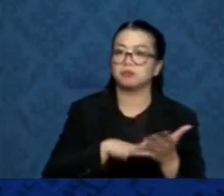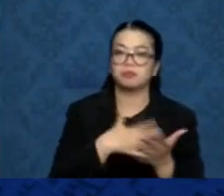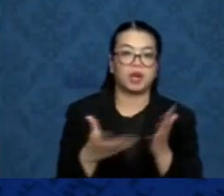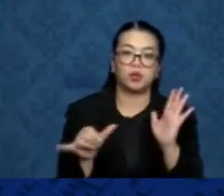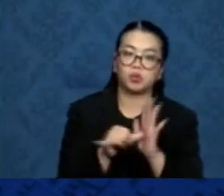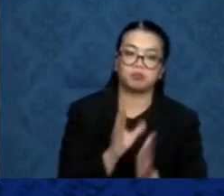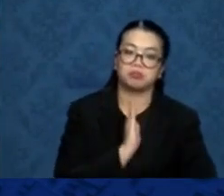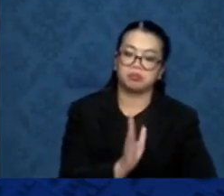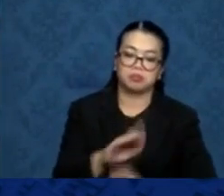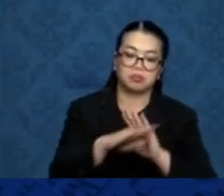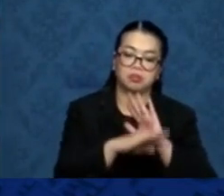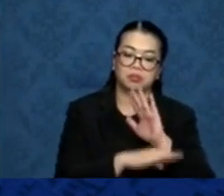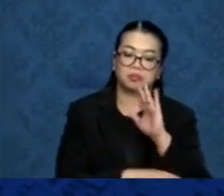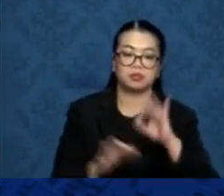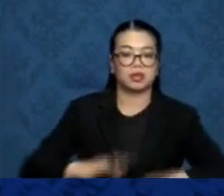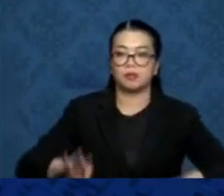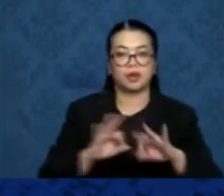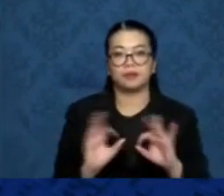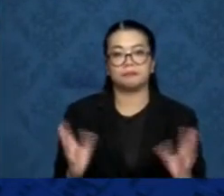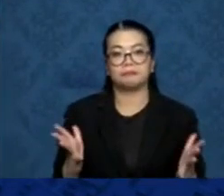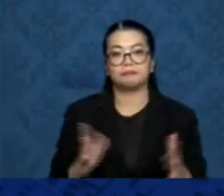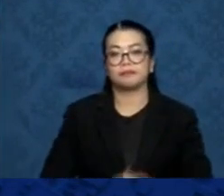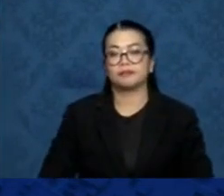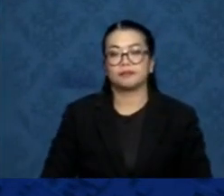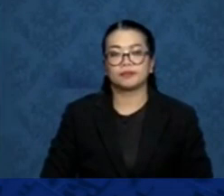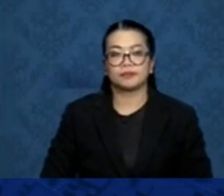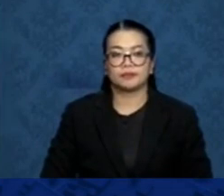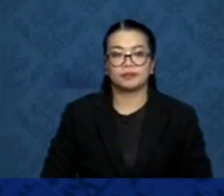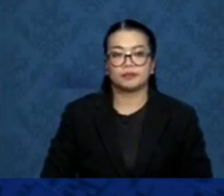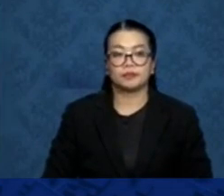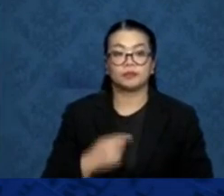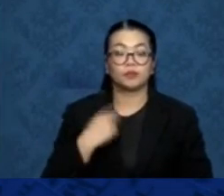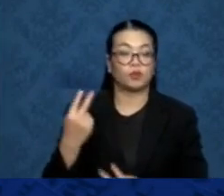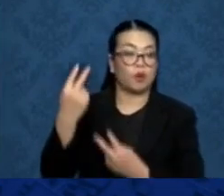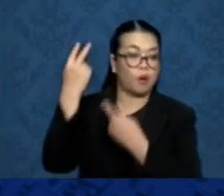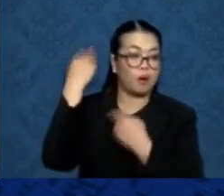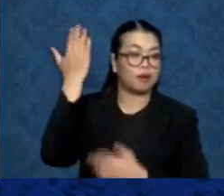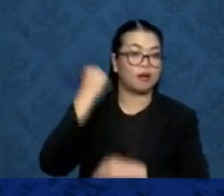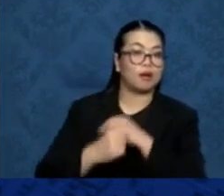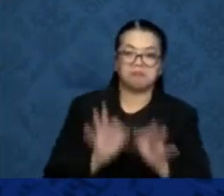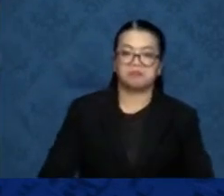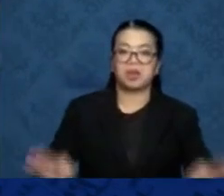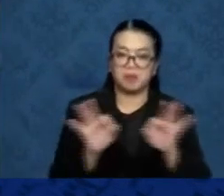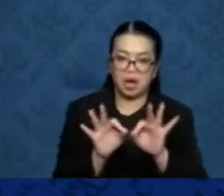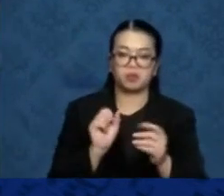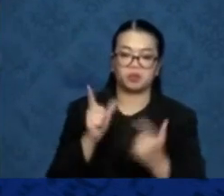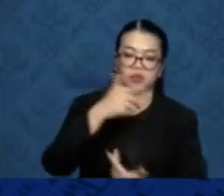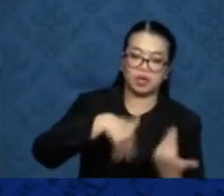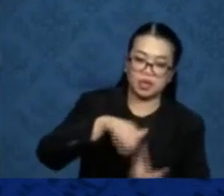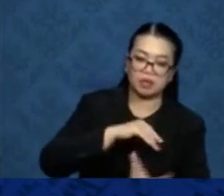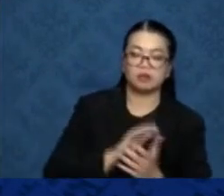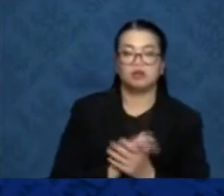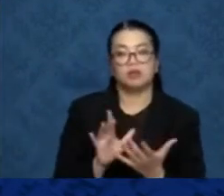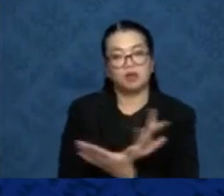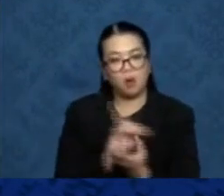เติมเงินดิจิทัลวอลเล็ตซึ่งยืนยันจะไม่กู้และใช้งบปกติก็ชัดเจนว่าไม่ตั้งงบประมาณใดๆไว้ในร่างพรบ.งบประมาณ